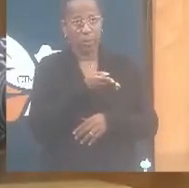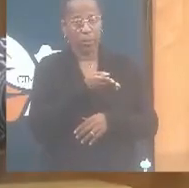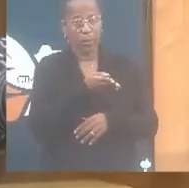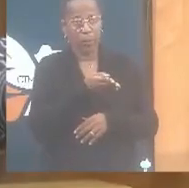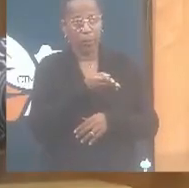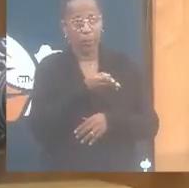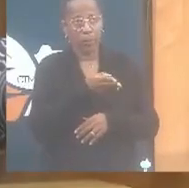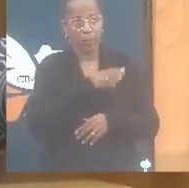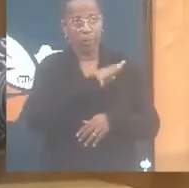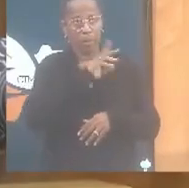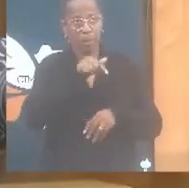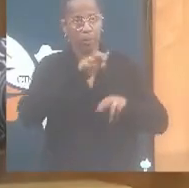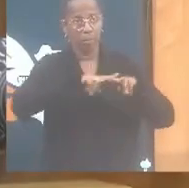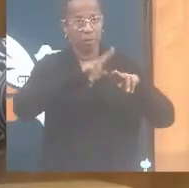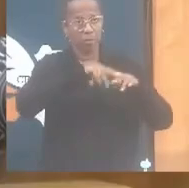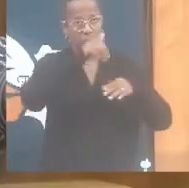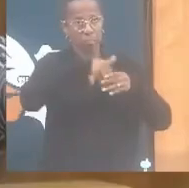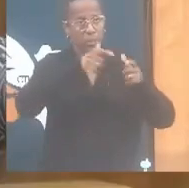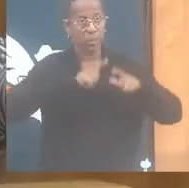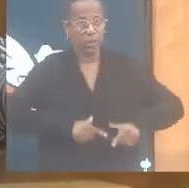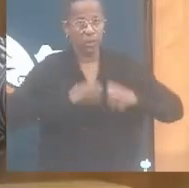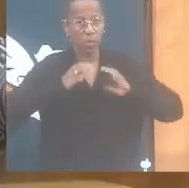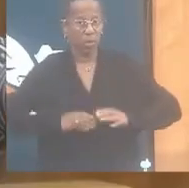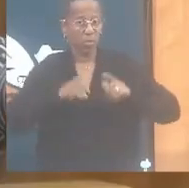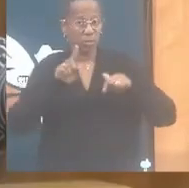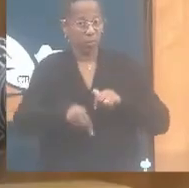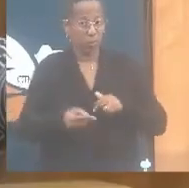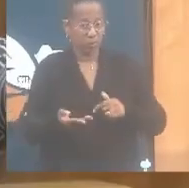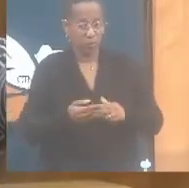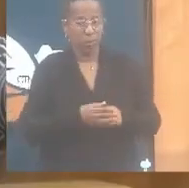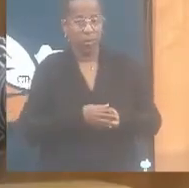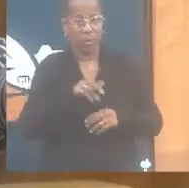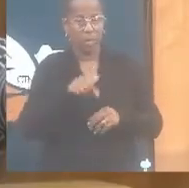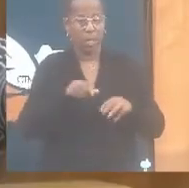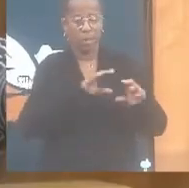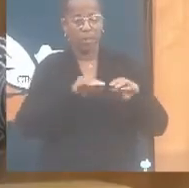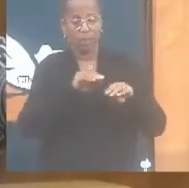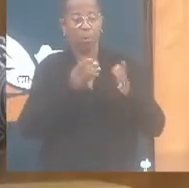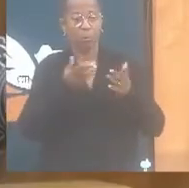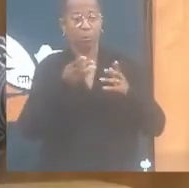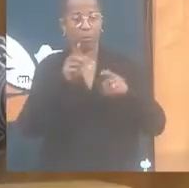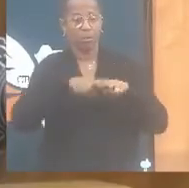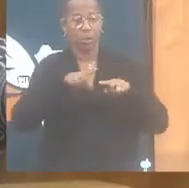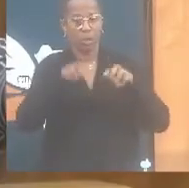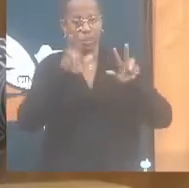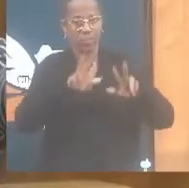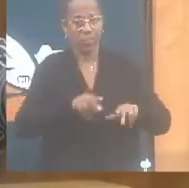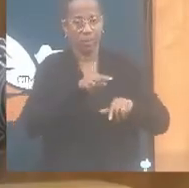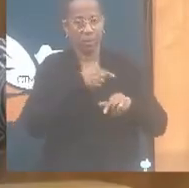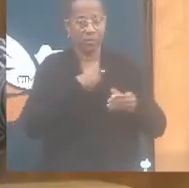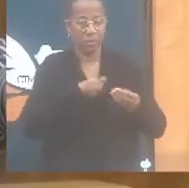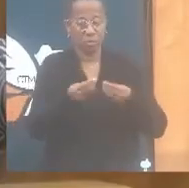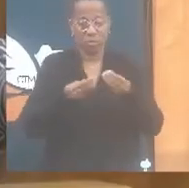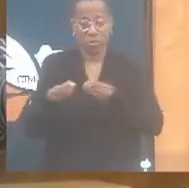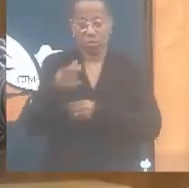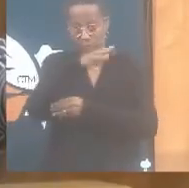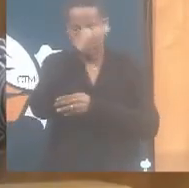Parce qu'il y a des travaux à faire dans les lycées et les collèges. Il y a des équipements informatiques à donner aux élèves.